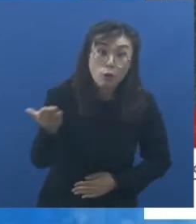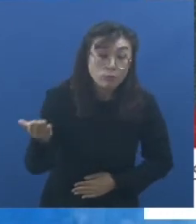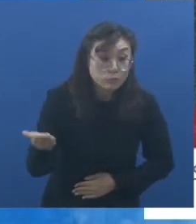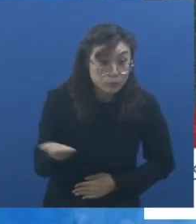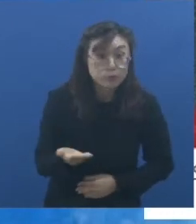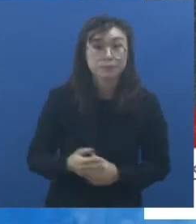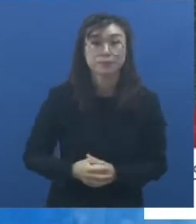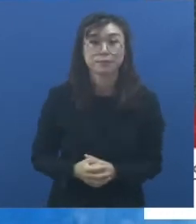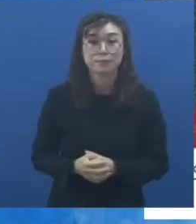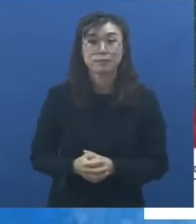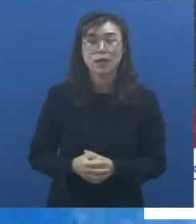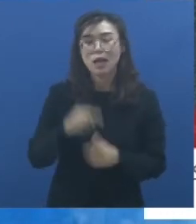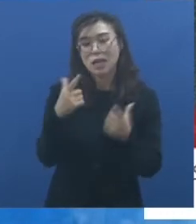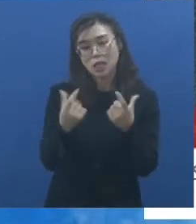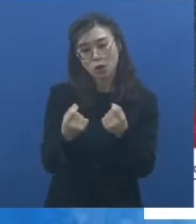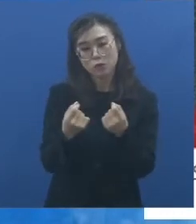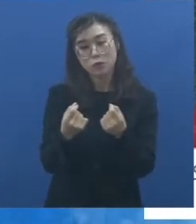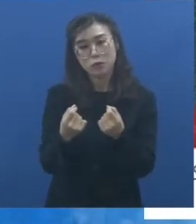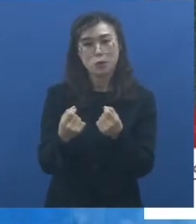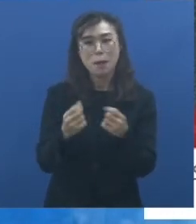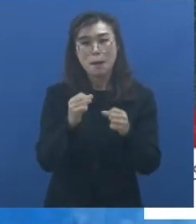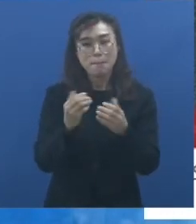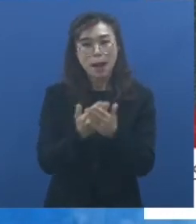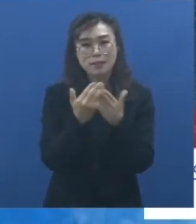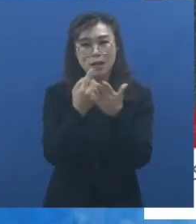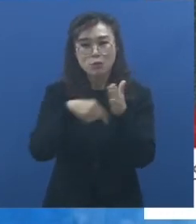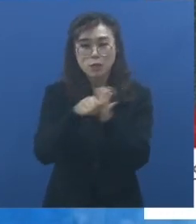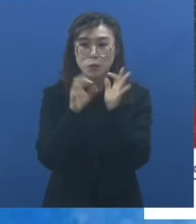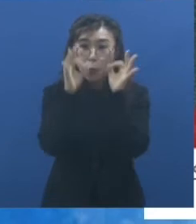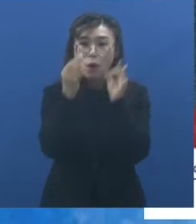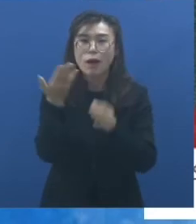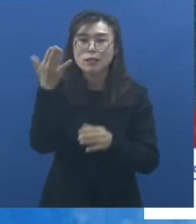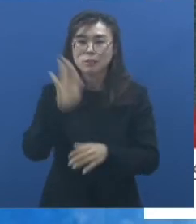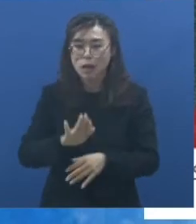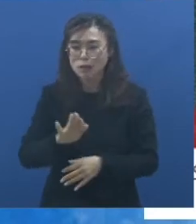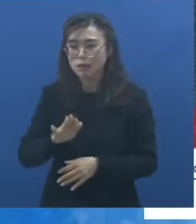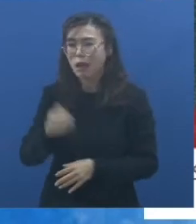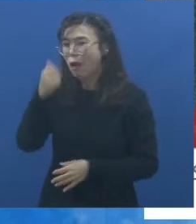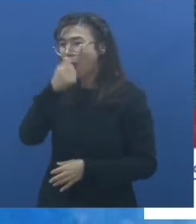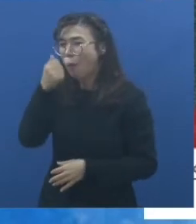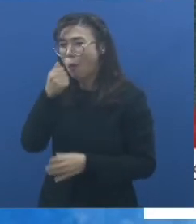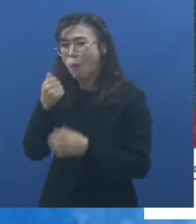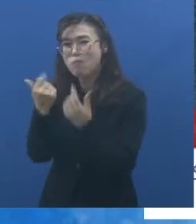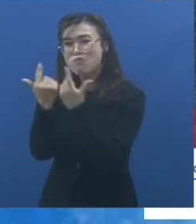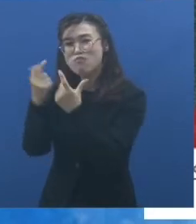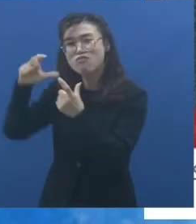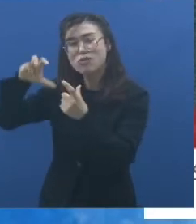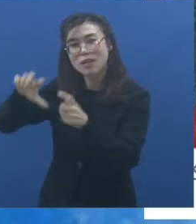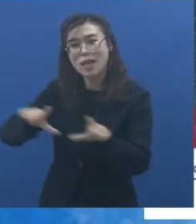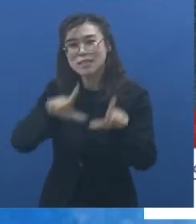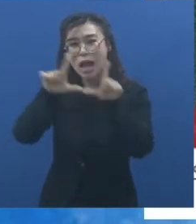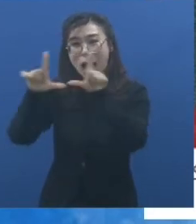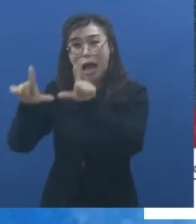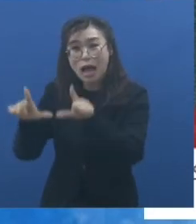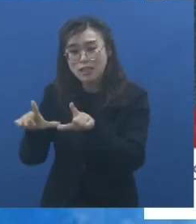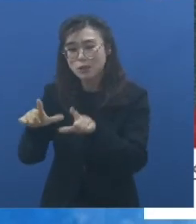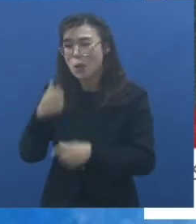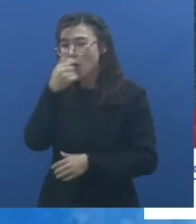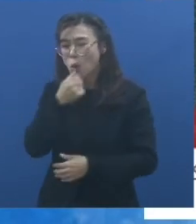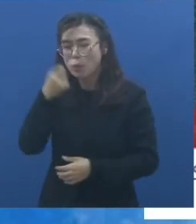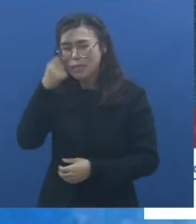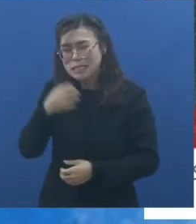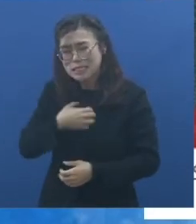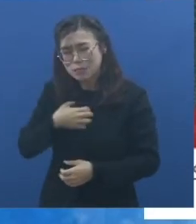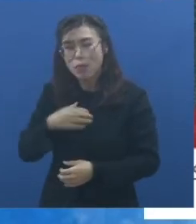어 가능하면 묶고 꿈이 설파 하지 않게 그 이제 자연 r 많이 해치지 않는 한도 내에서 우리가 개발하는 것을